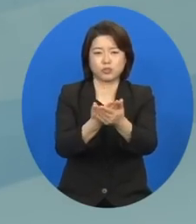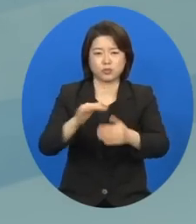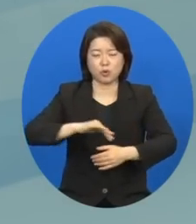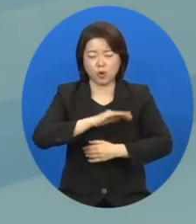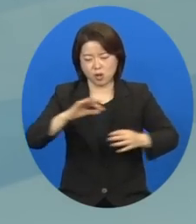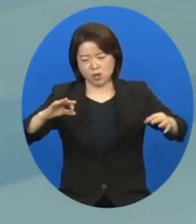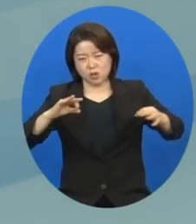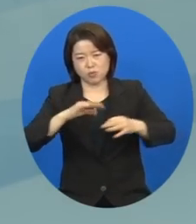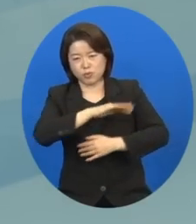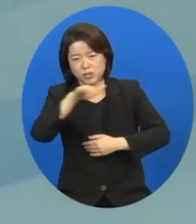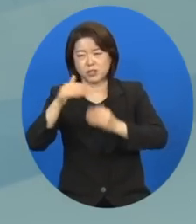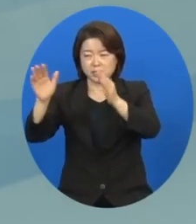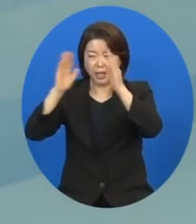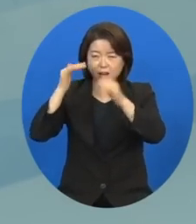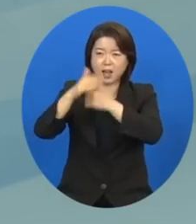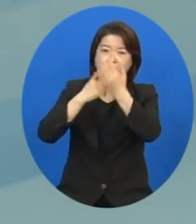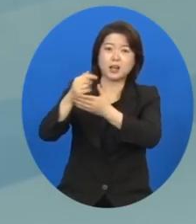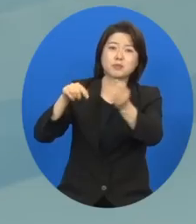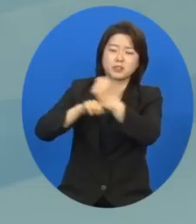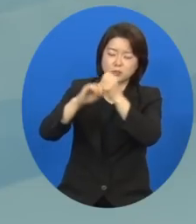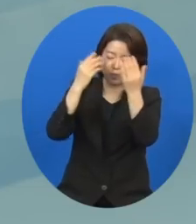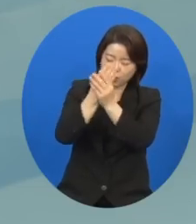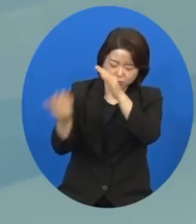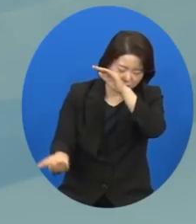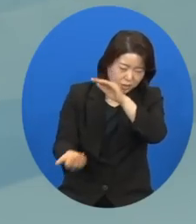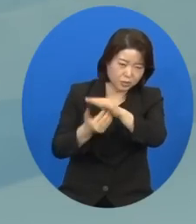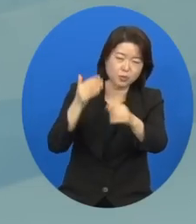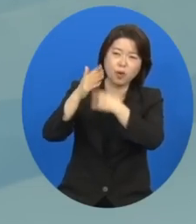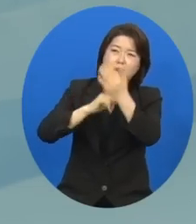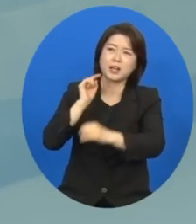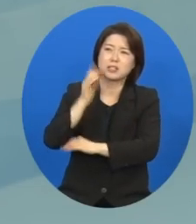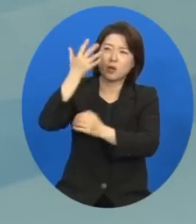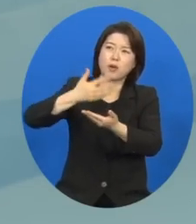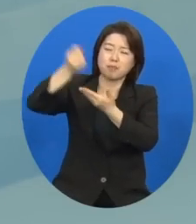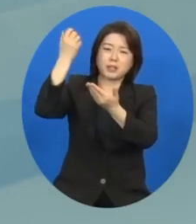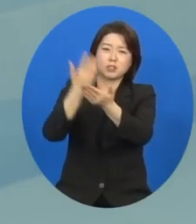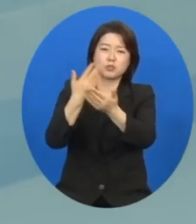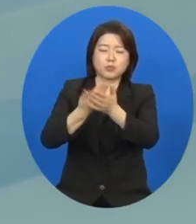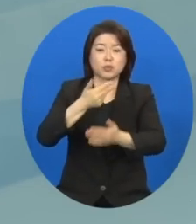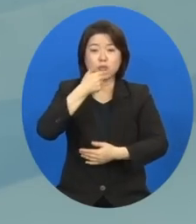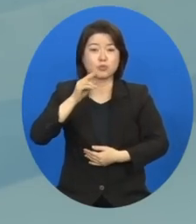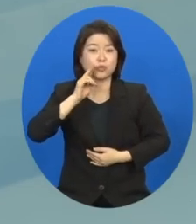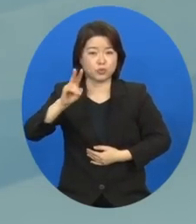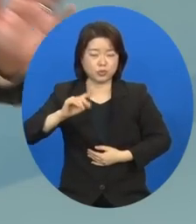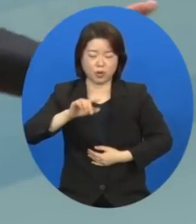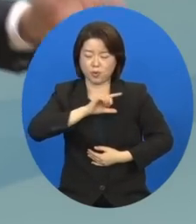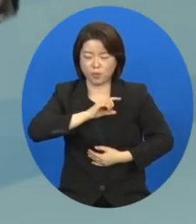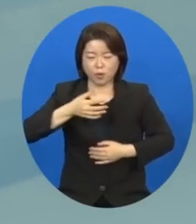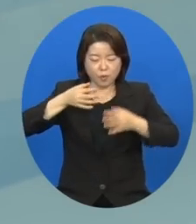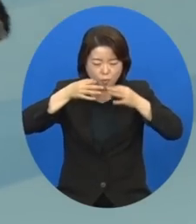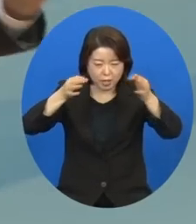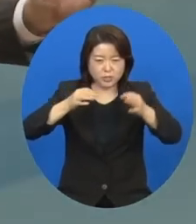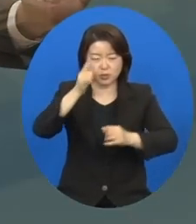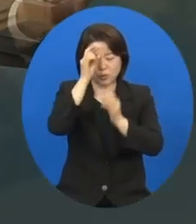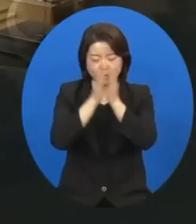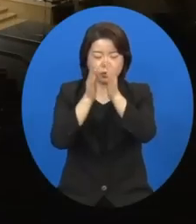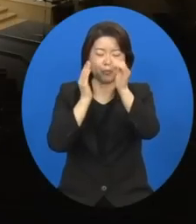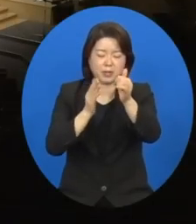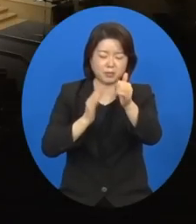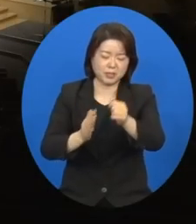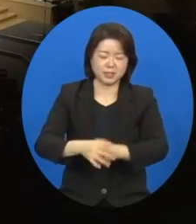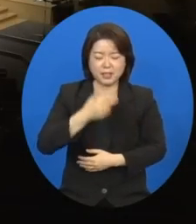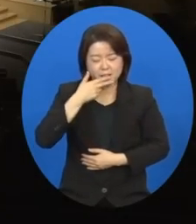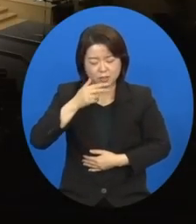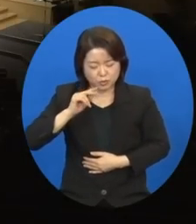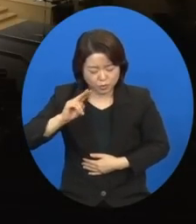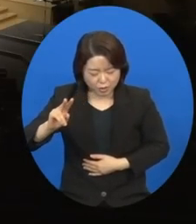우리를 향한 하나님 그 뜻을 온전히 이루시고 하나님만 영광받아 주옵소서. 우리 주여만 외치고 기도하겠습니다. 주여.